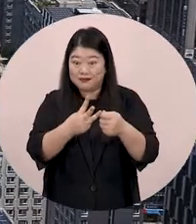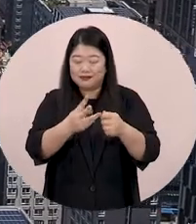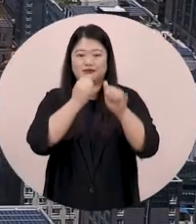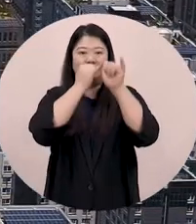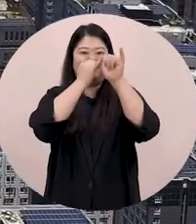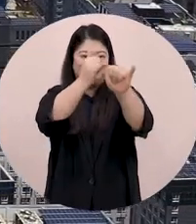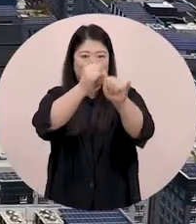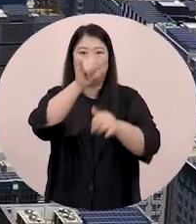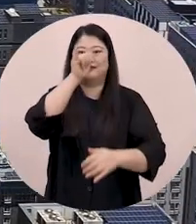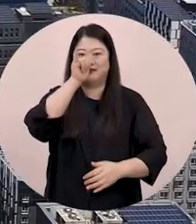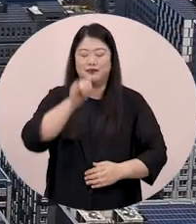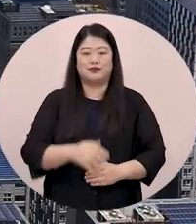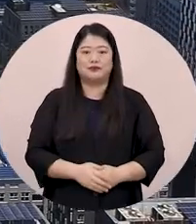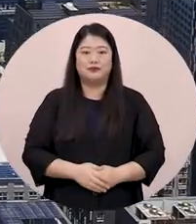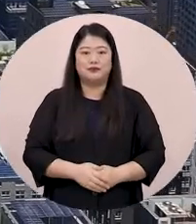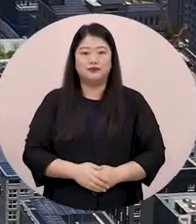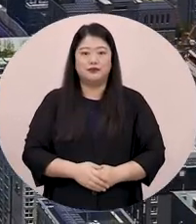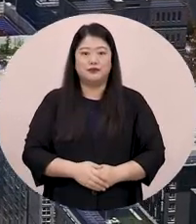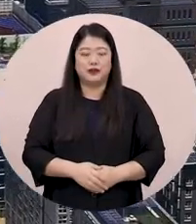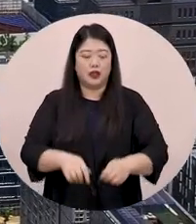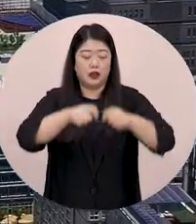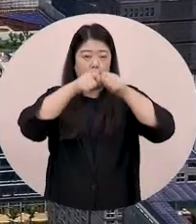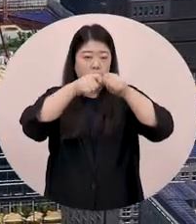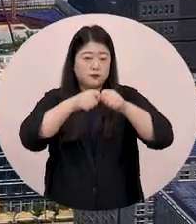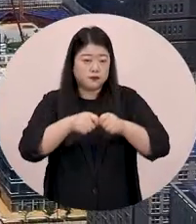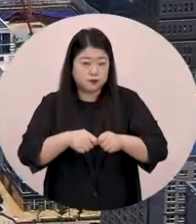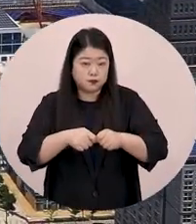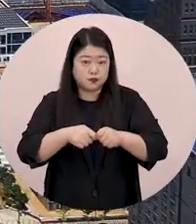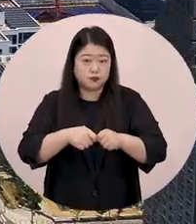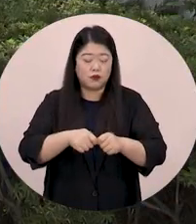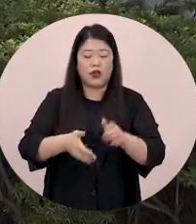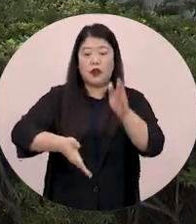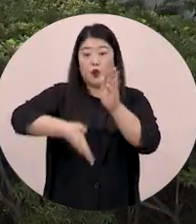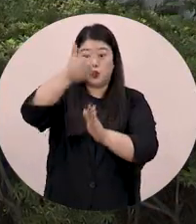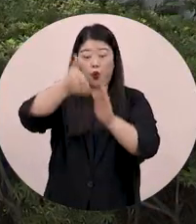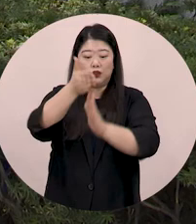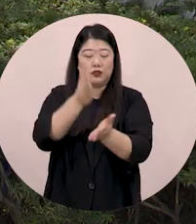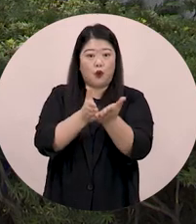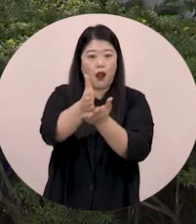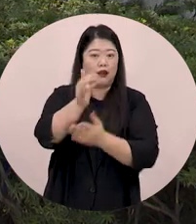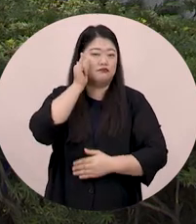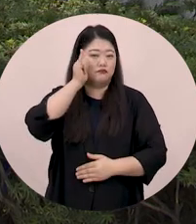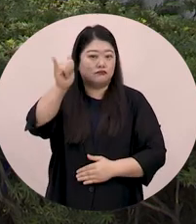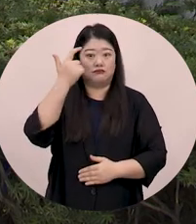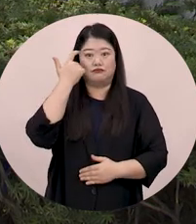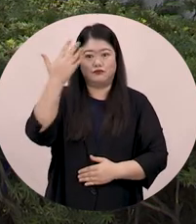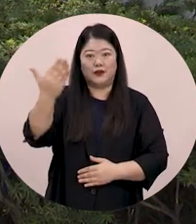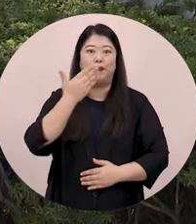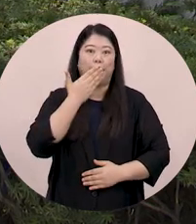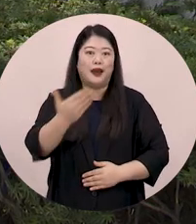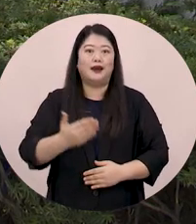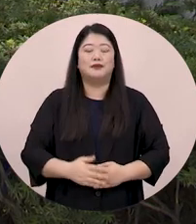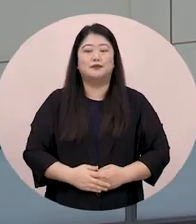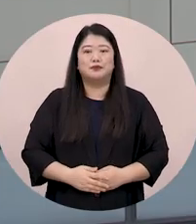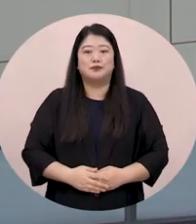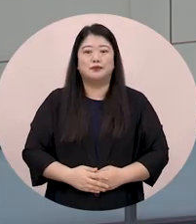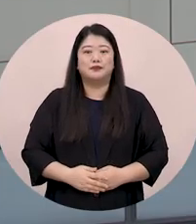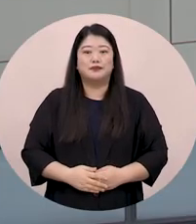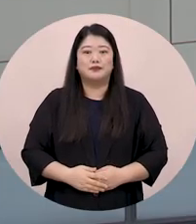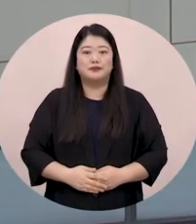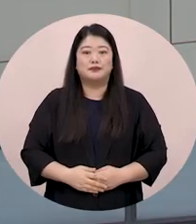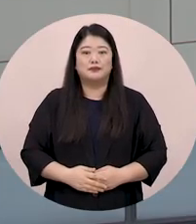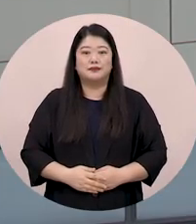따라 상금이 수여됩니다. 기타 이번 공모전에 대한 자세한 사항은 강서구청 스마트도시과로 문의하면 됩니다.